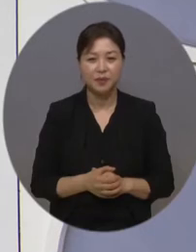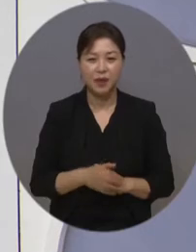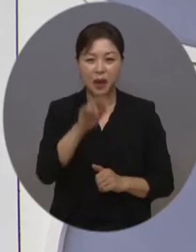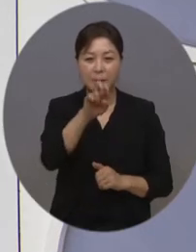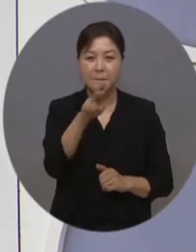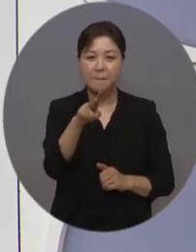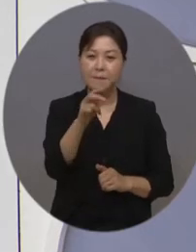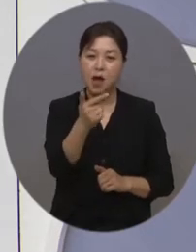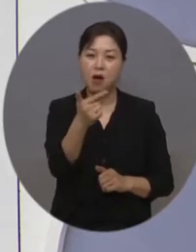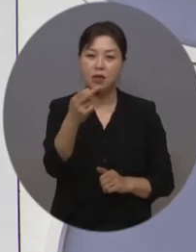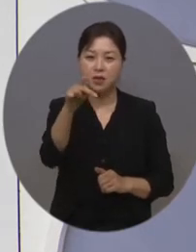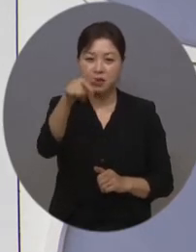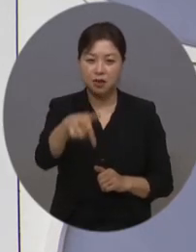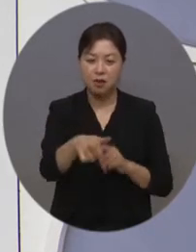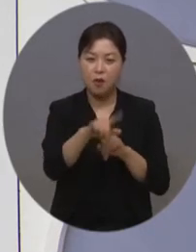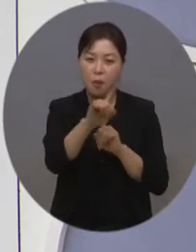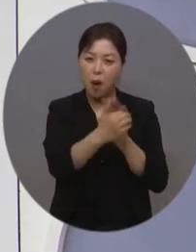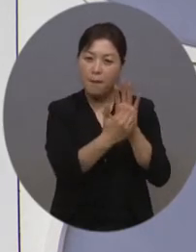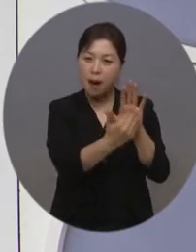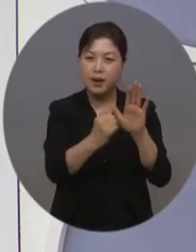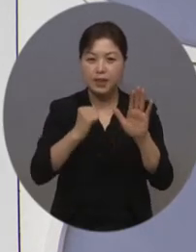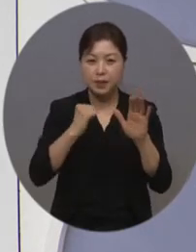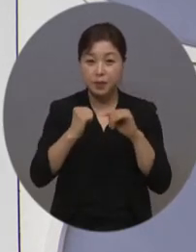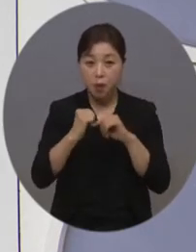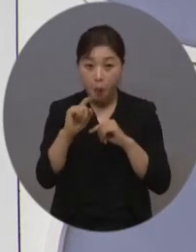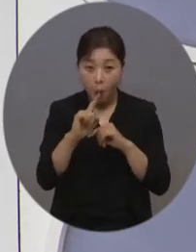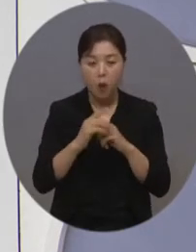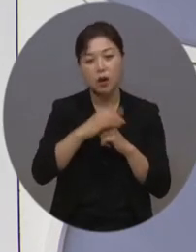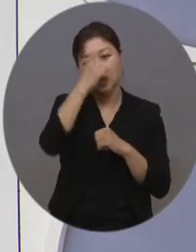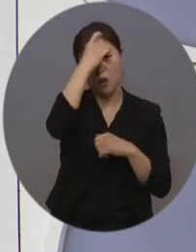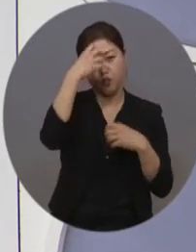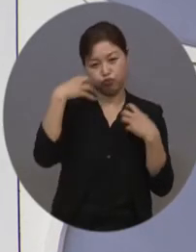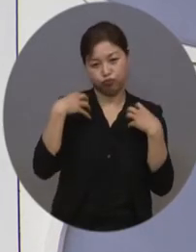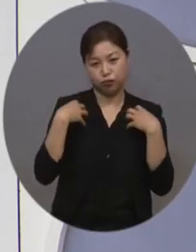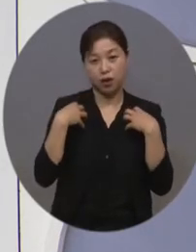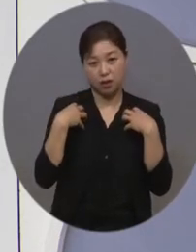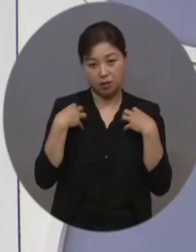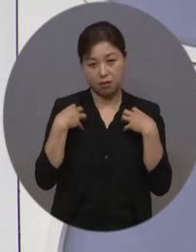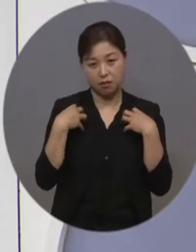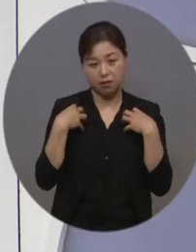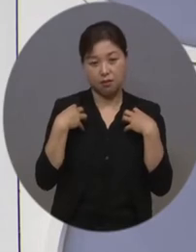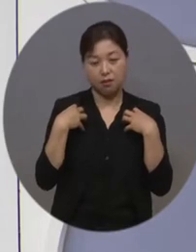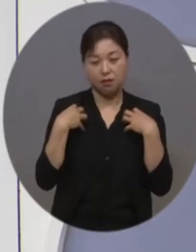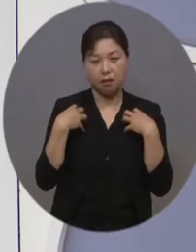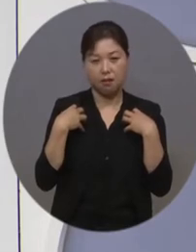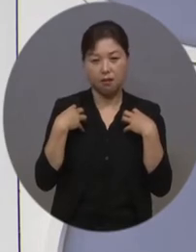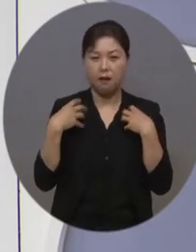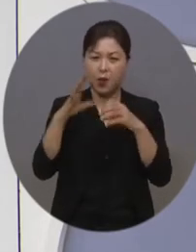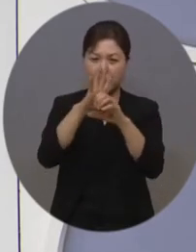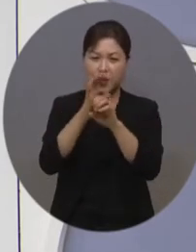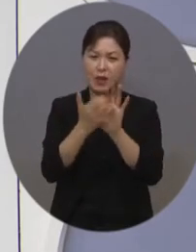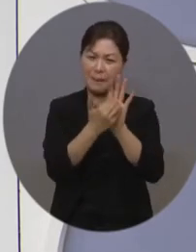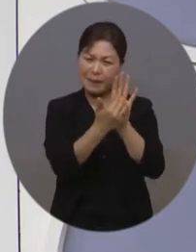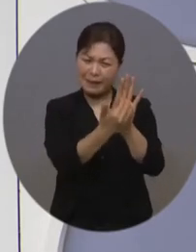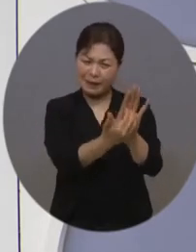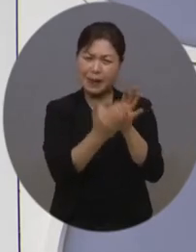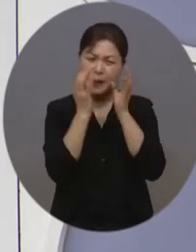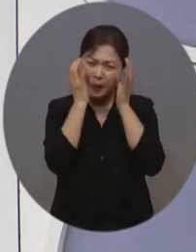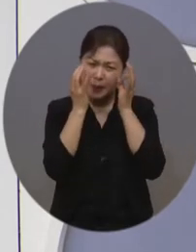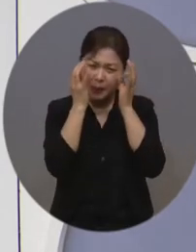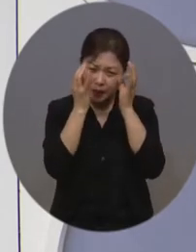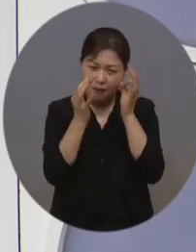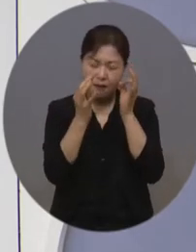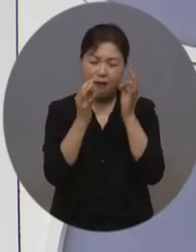면역이라는 것은 요즘 그 정부에서도 보면은 방역에 대한 이야기는 열심히 합니다. 그렇죠. 마스크